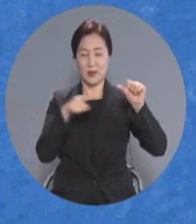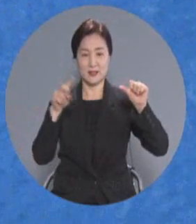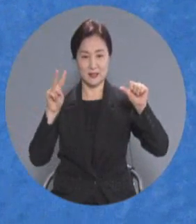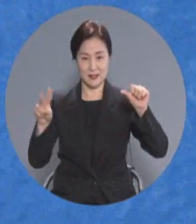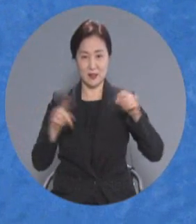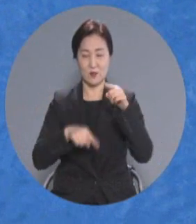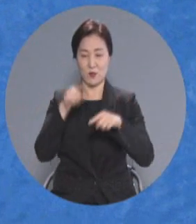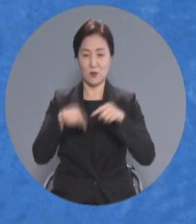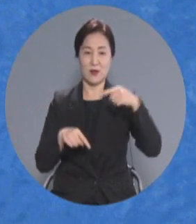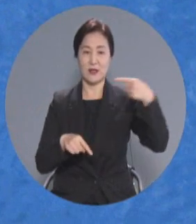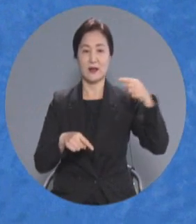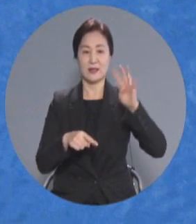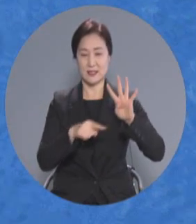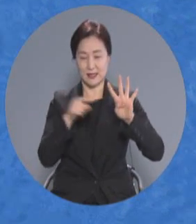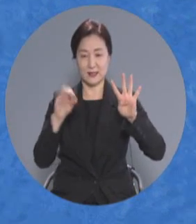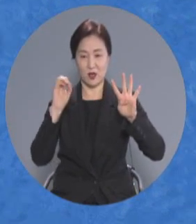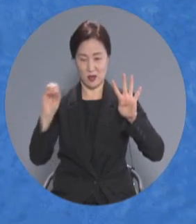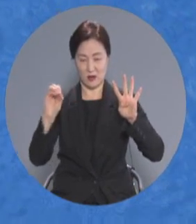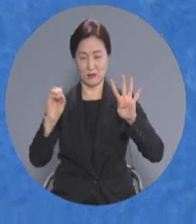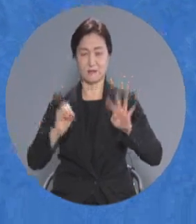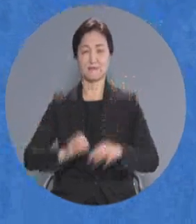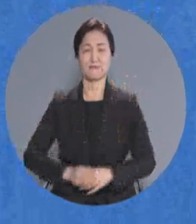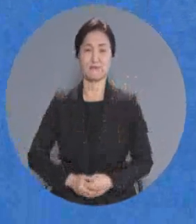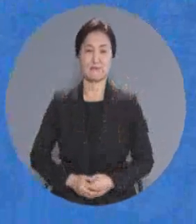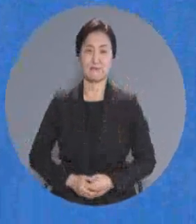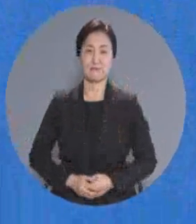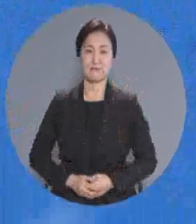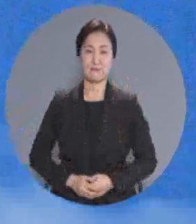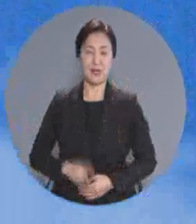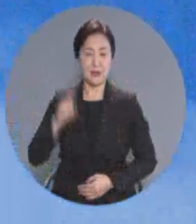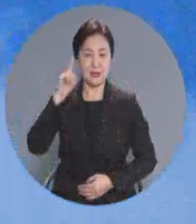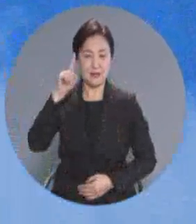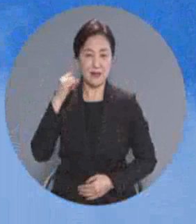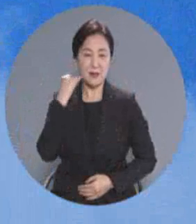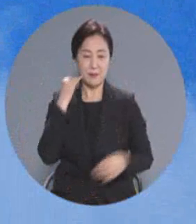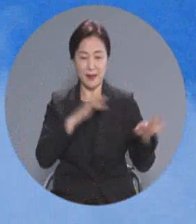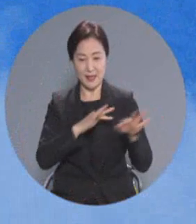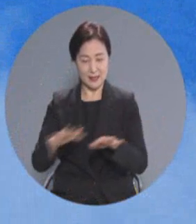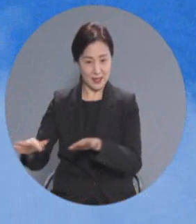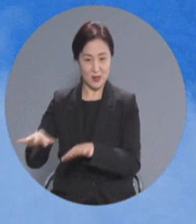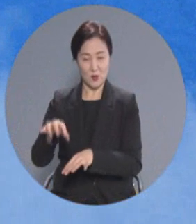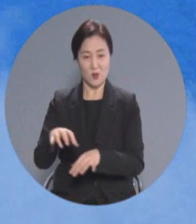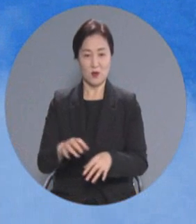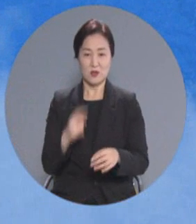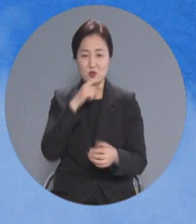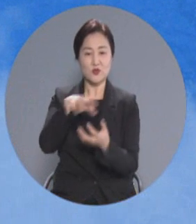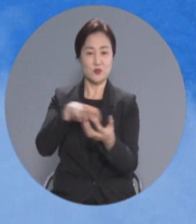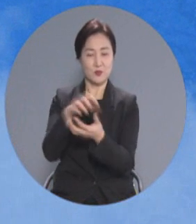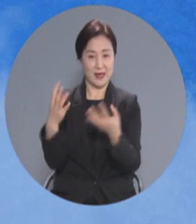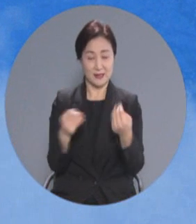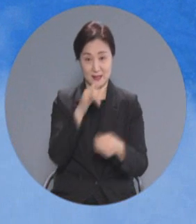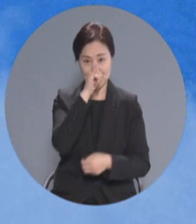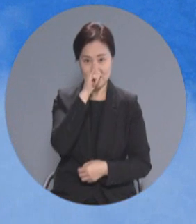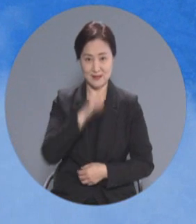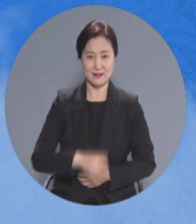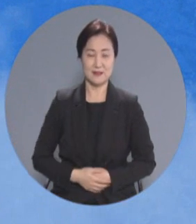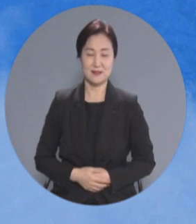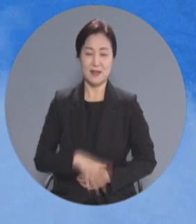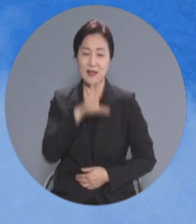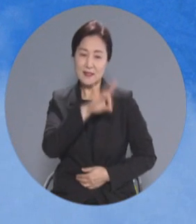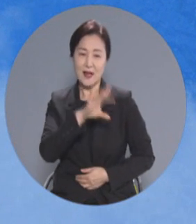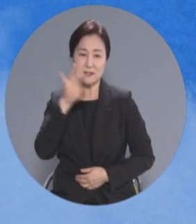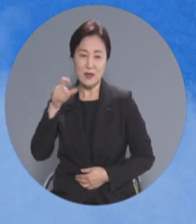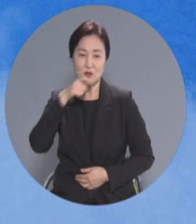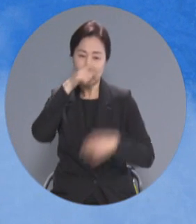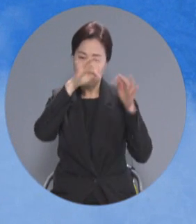못 보는 영화다 에서 영도를 보이겠습니다 내에 남해 서부 의상은 대체로 구름 많은 가운데 한 때 눈이나